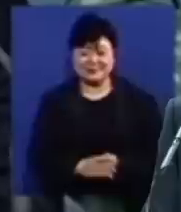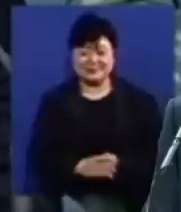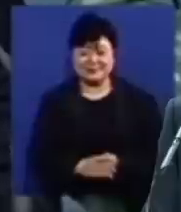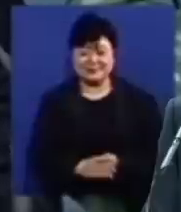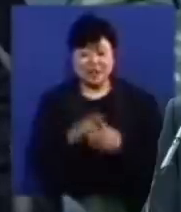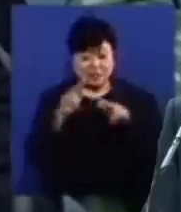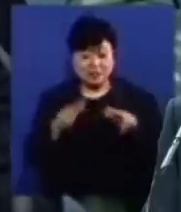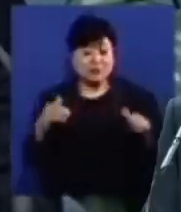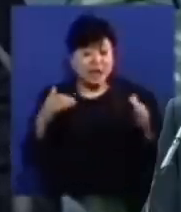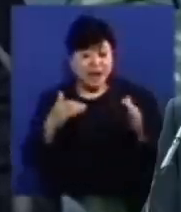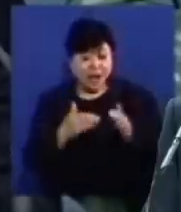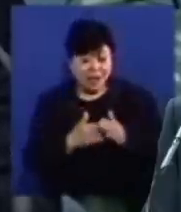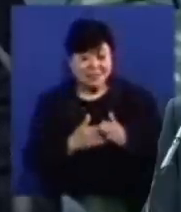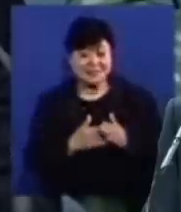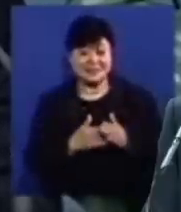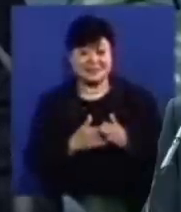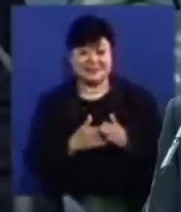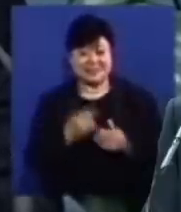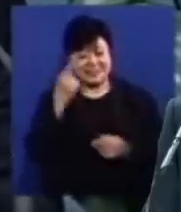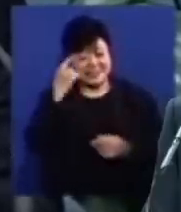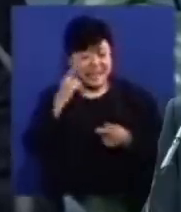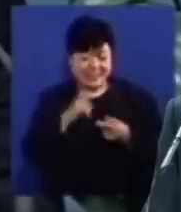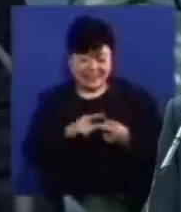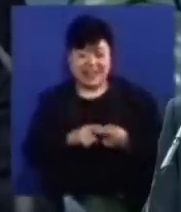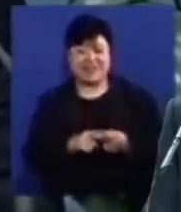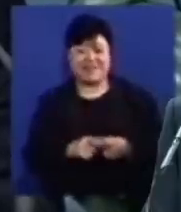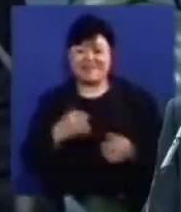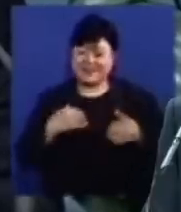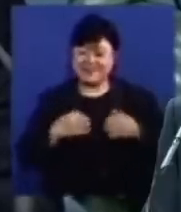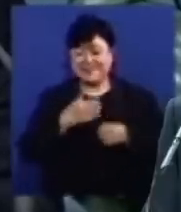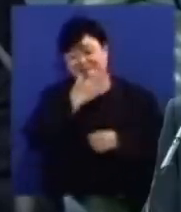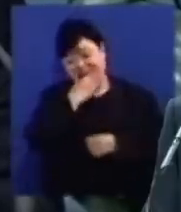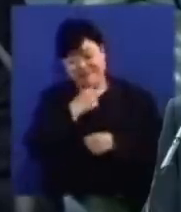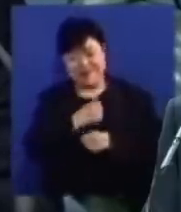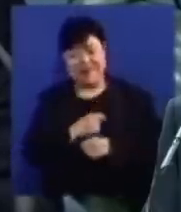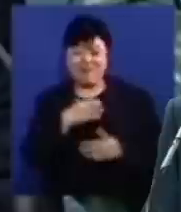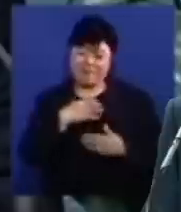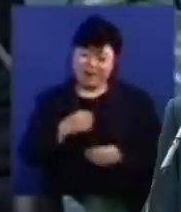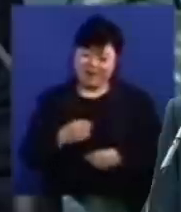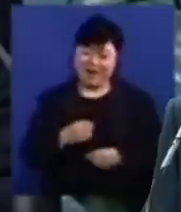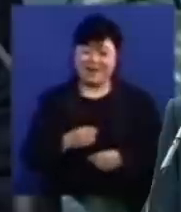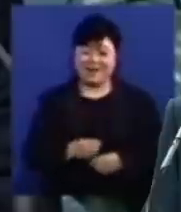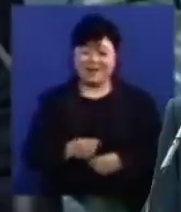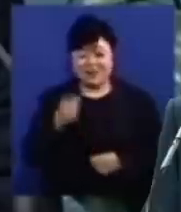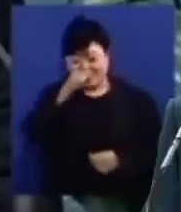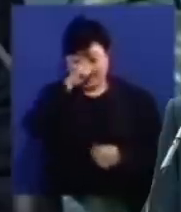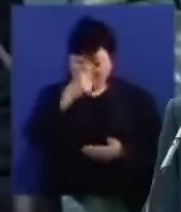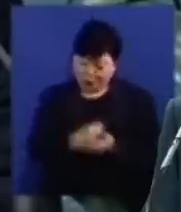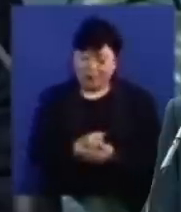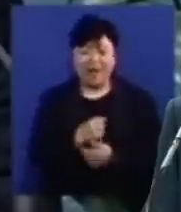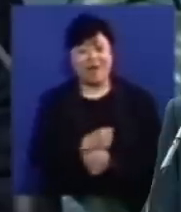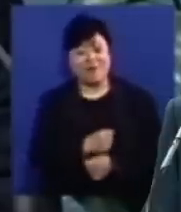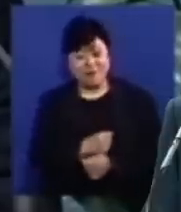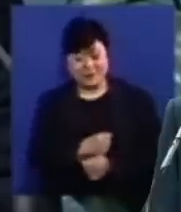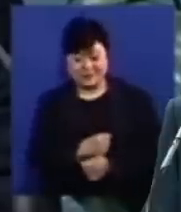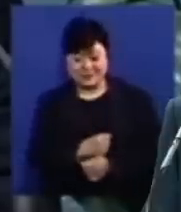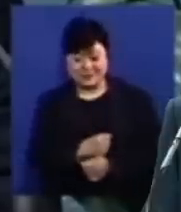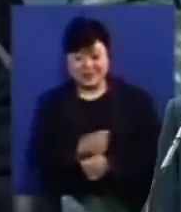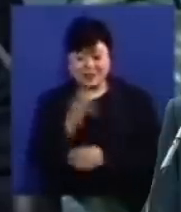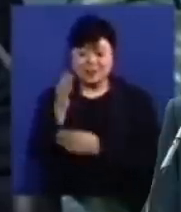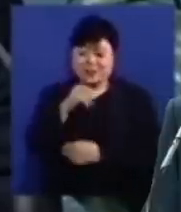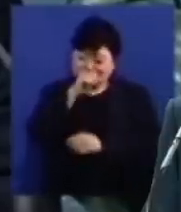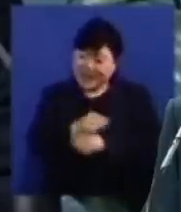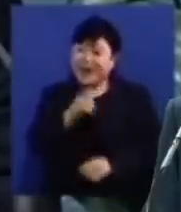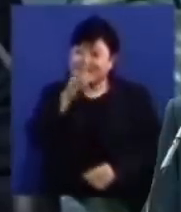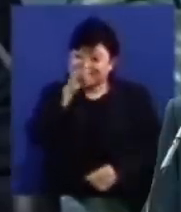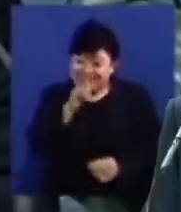그래서 지금까지는 내가 생각한 대로 기쁘고 행복하고 평안하고 형통하고 설교도 잘하고